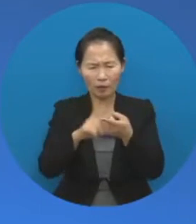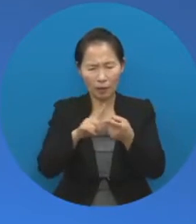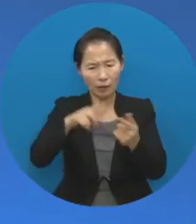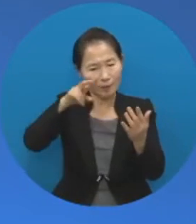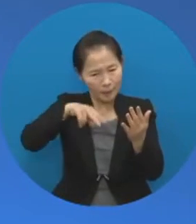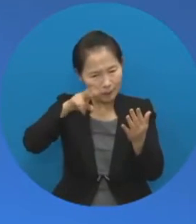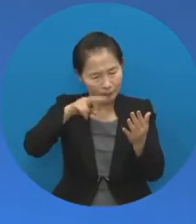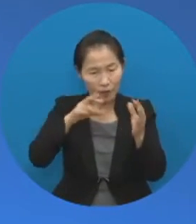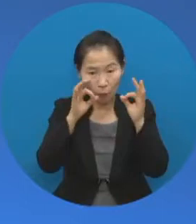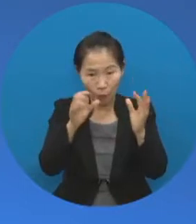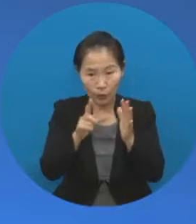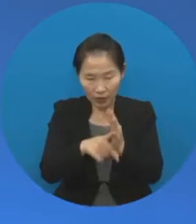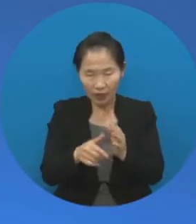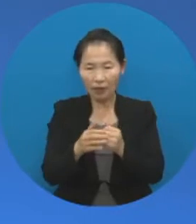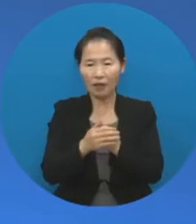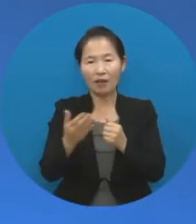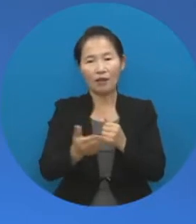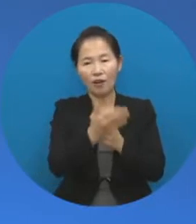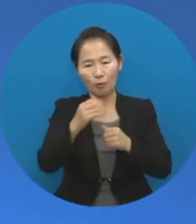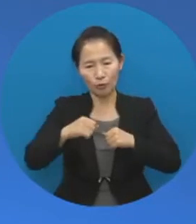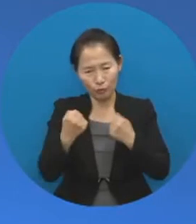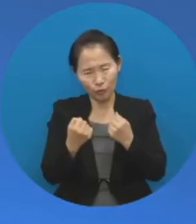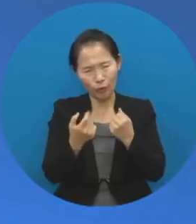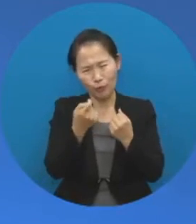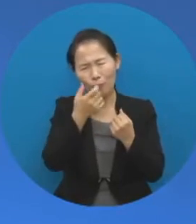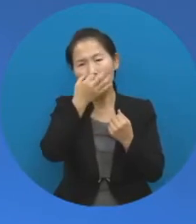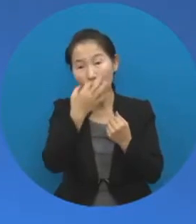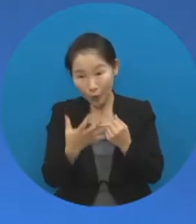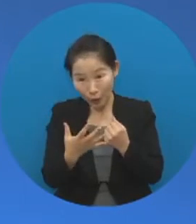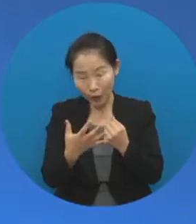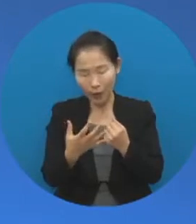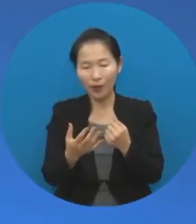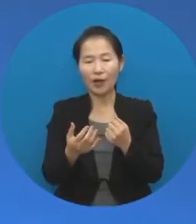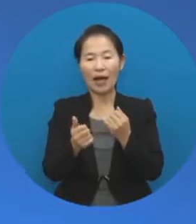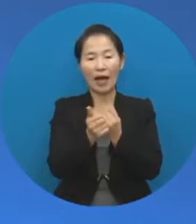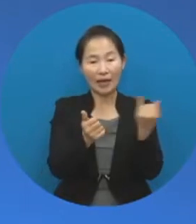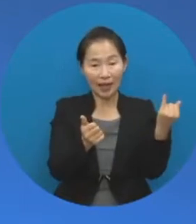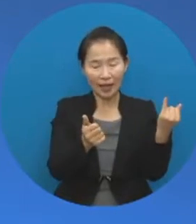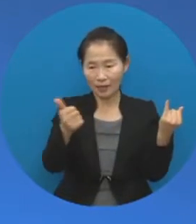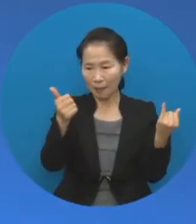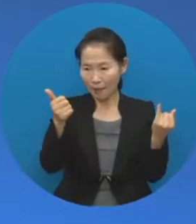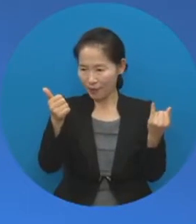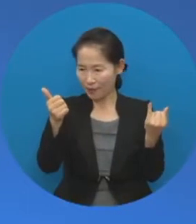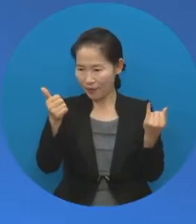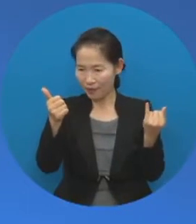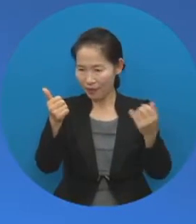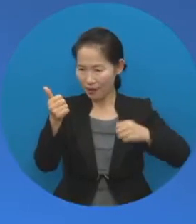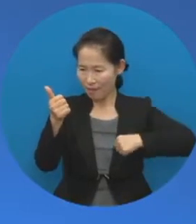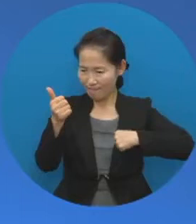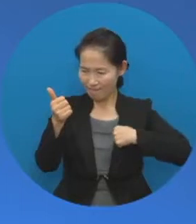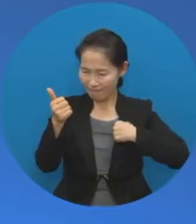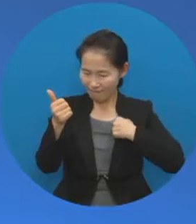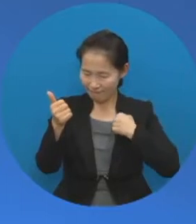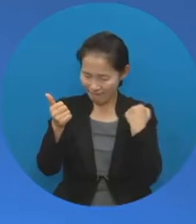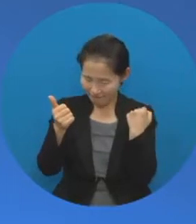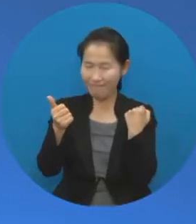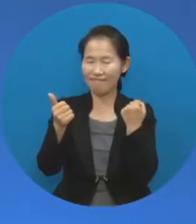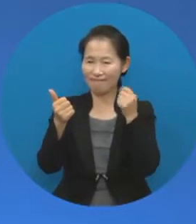되게 순종하기 어려운 말씀인데요. 아내는 남편에게 복종하래요. 되게